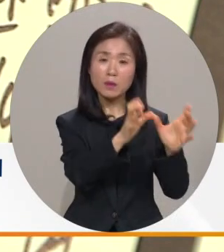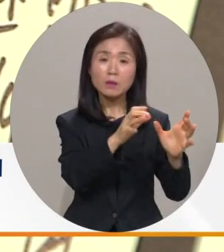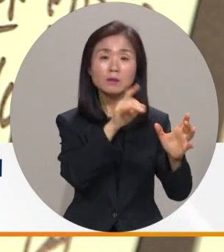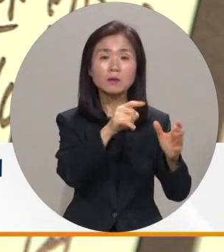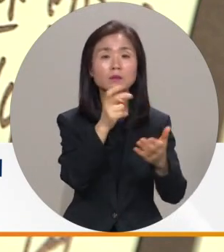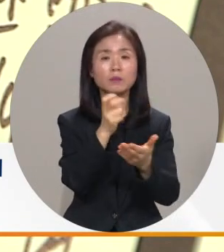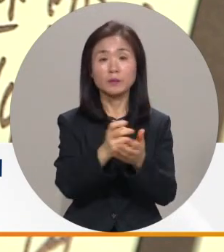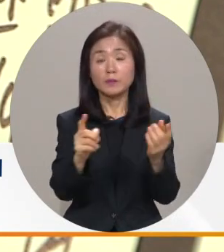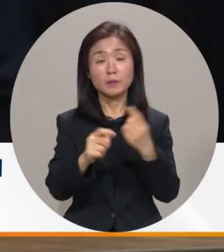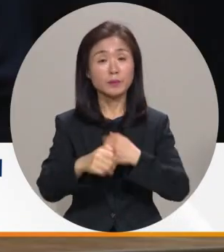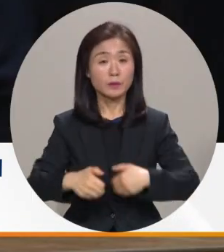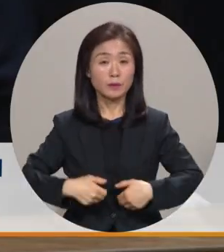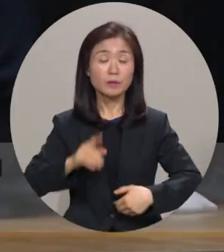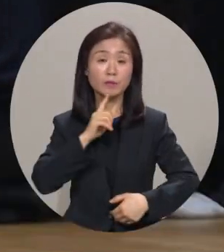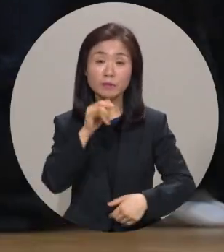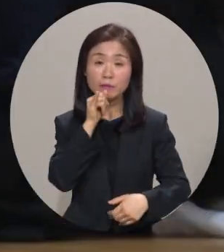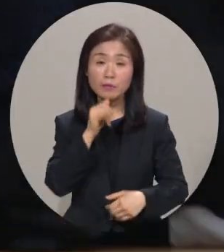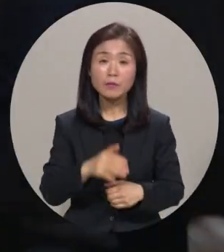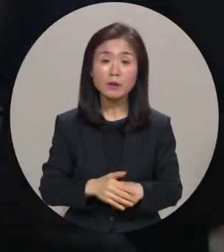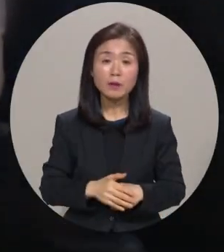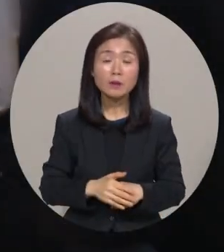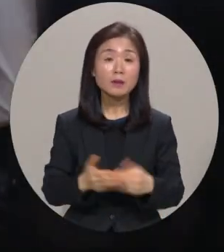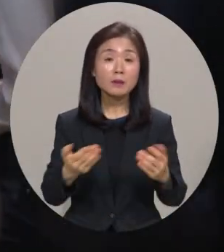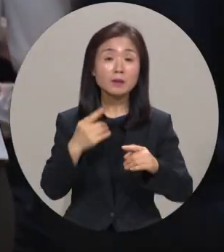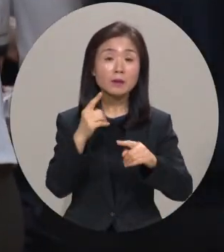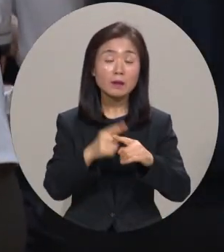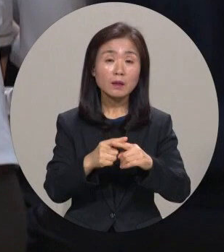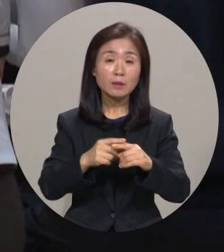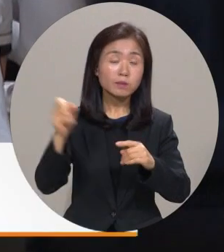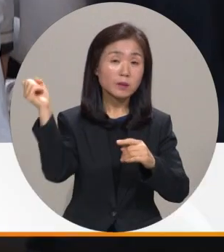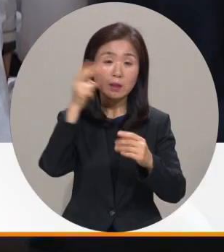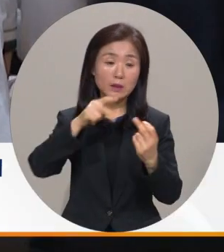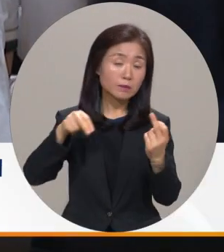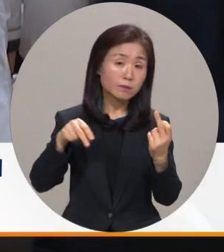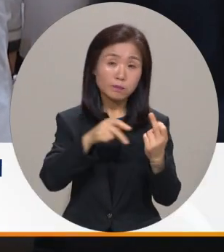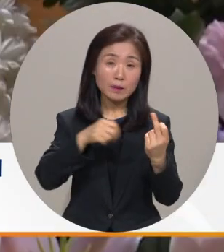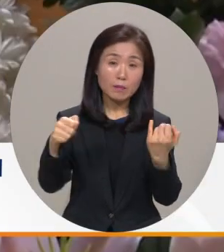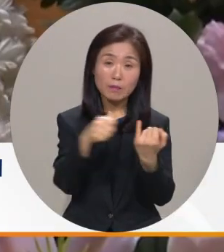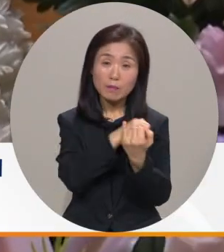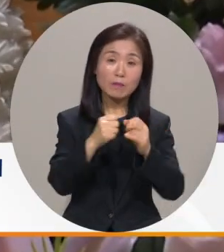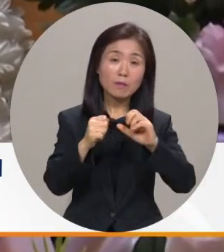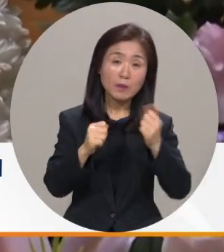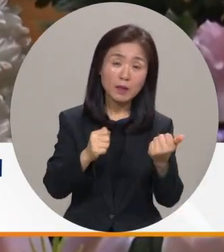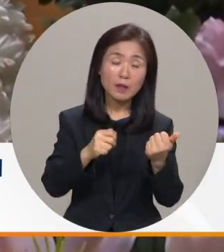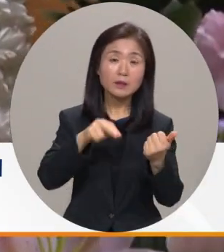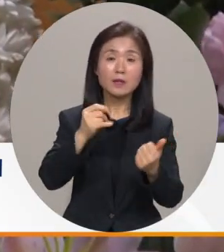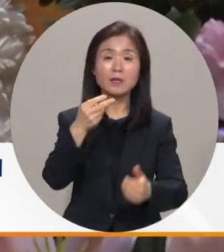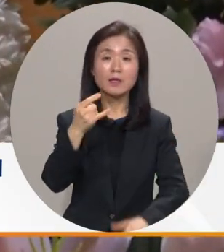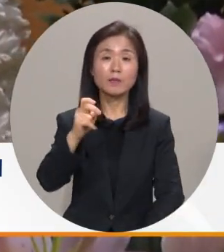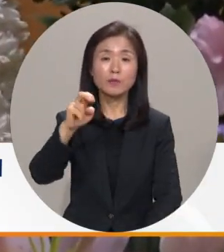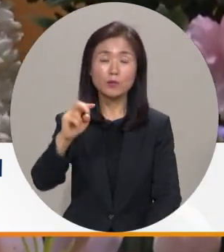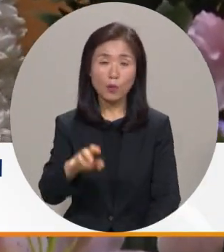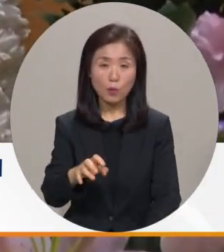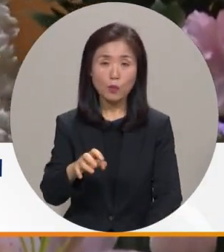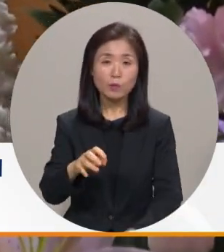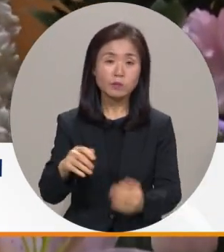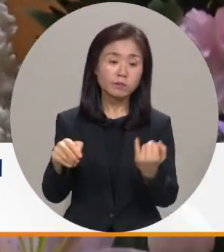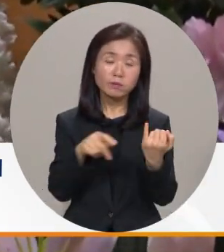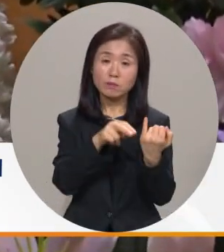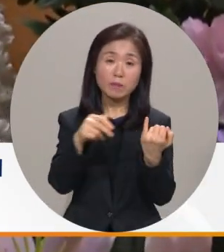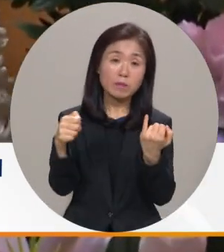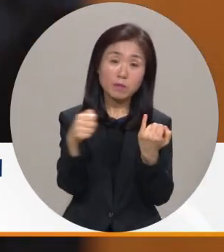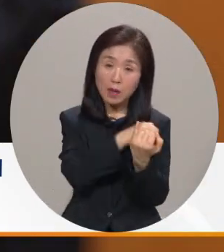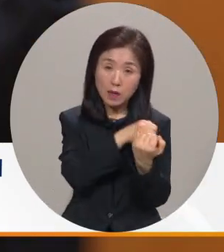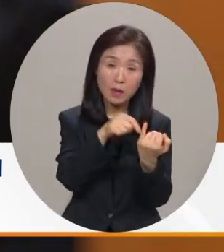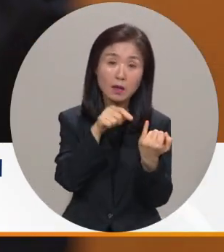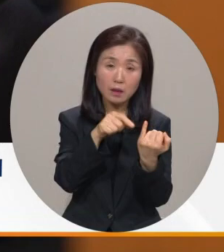한다고도 덧붙였습니다. 한편 출근 도중 갑작스런 폭행에 숨진 신림동 둘레길 사망교사에 대한 순직도 이번에